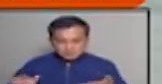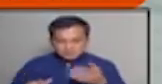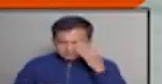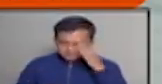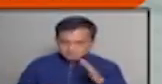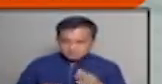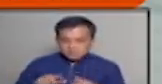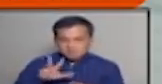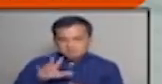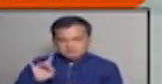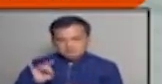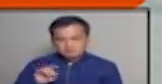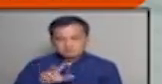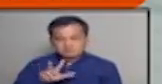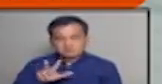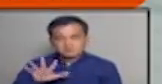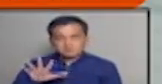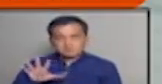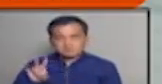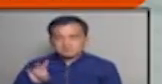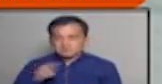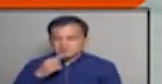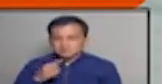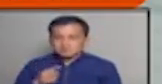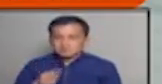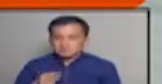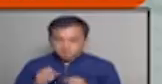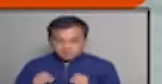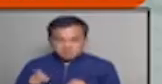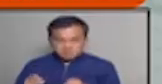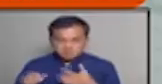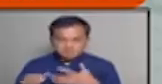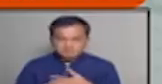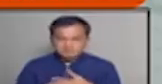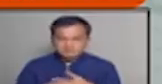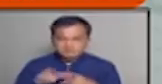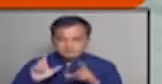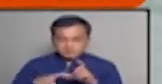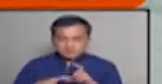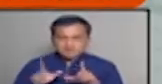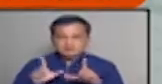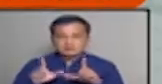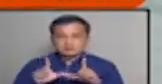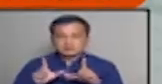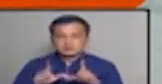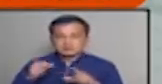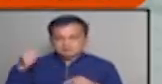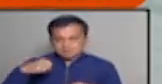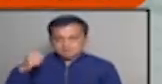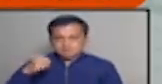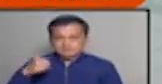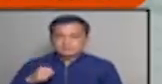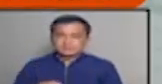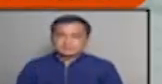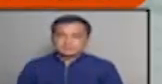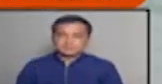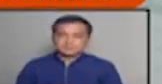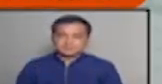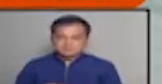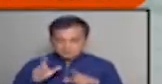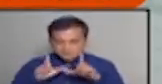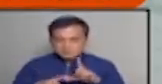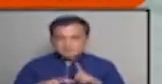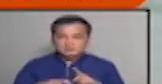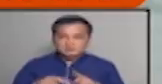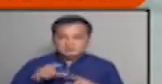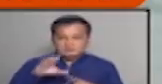alam kung 38 ba yun, 357 o 44. Magagansin po yung kaso niya. Pwede po natin ipa-cancel yung kanyang lisensya na rin. Apo. Makakancel po natin kung